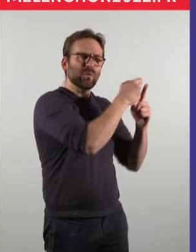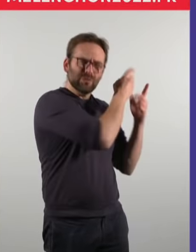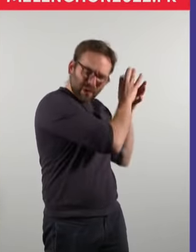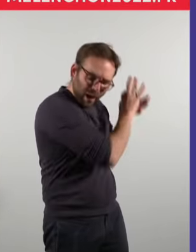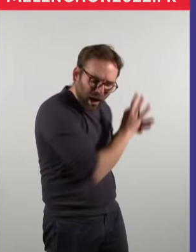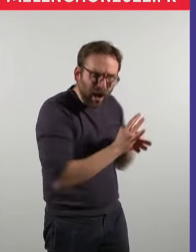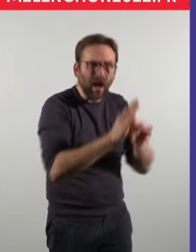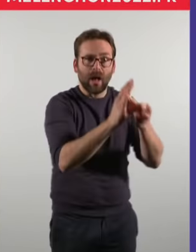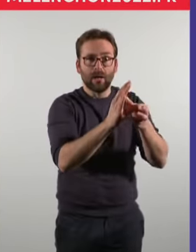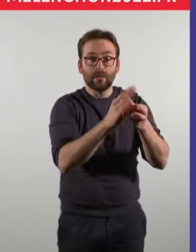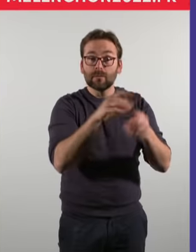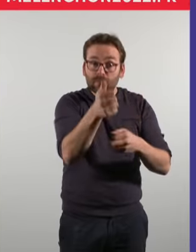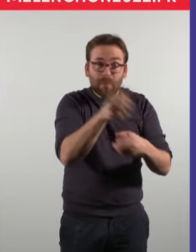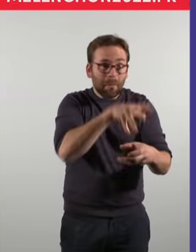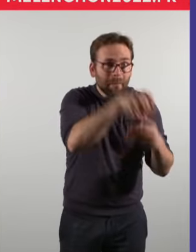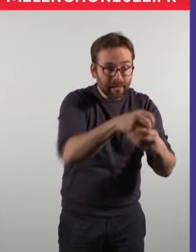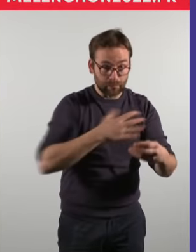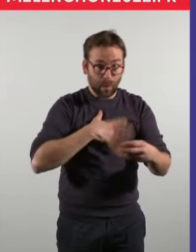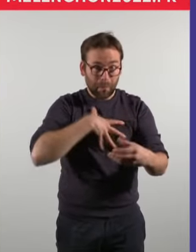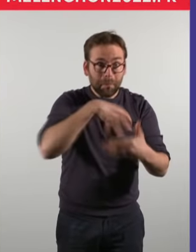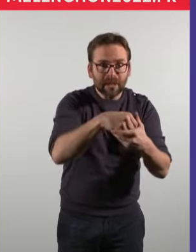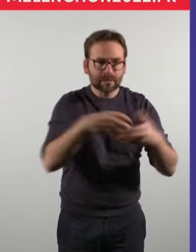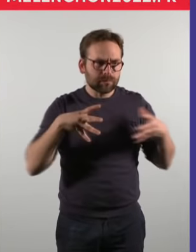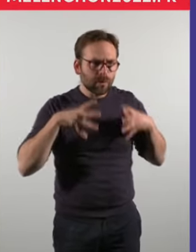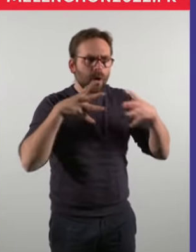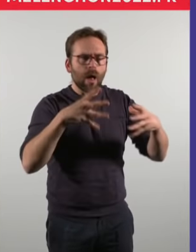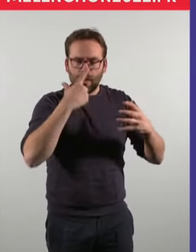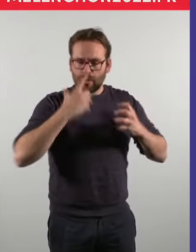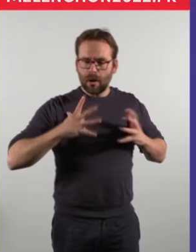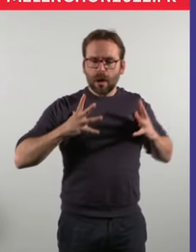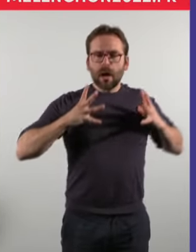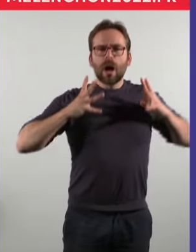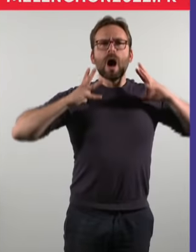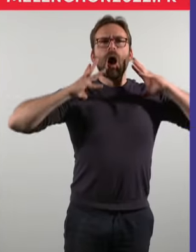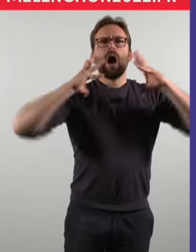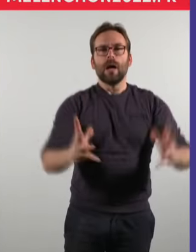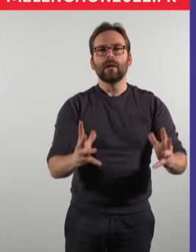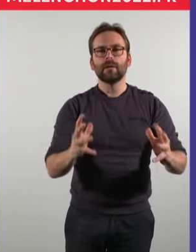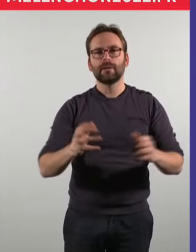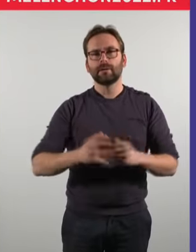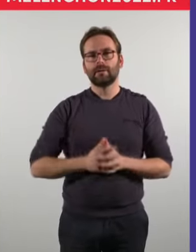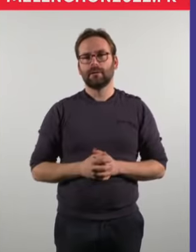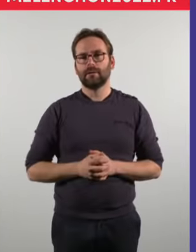suis, dans lesquelles vous êtes, et qui nous donnent du souffle.